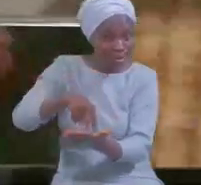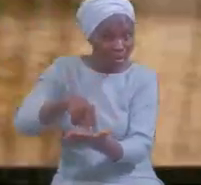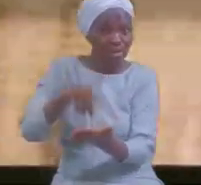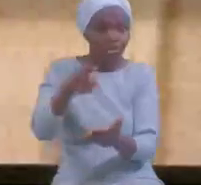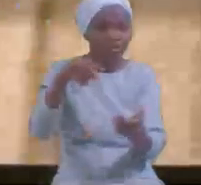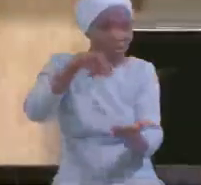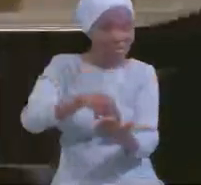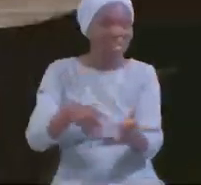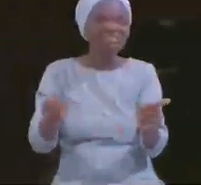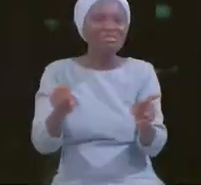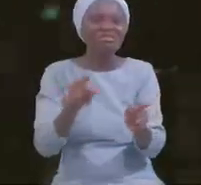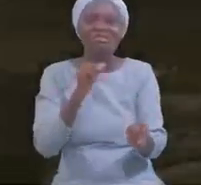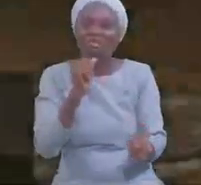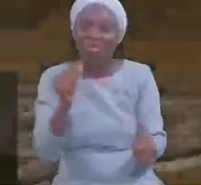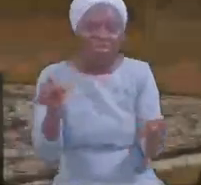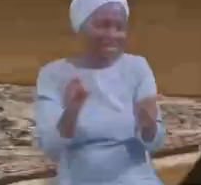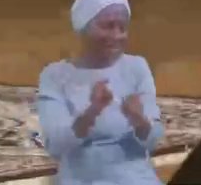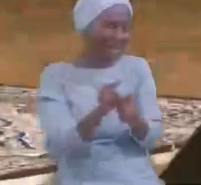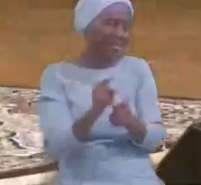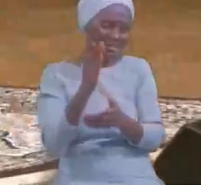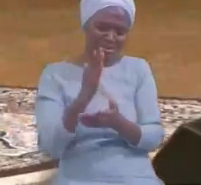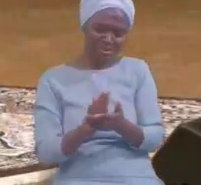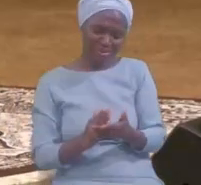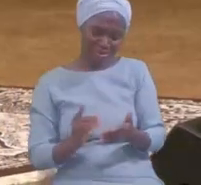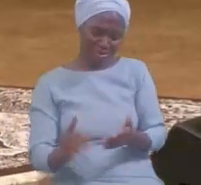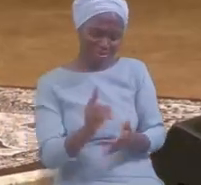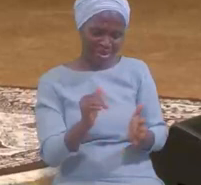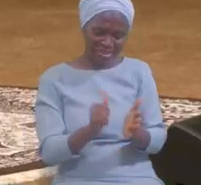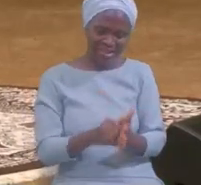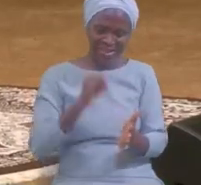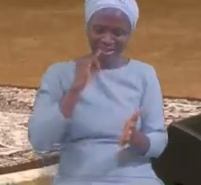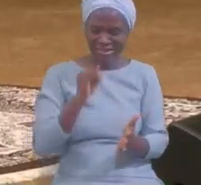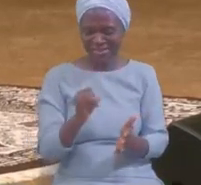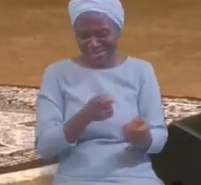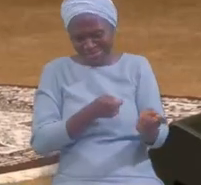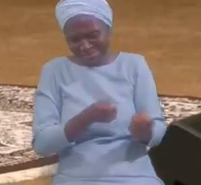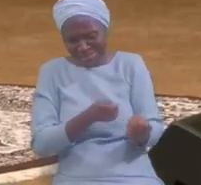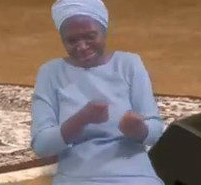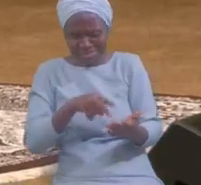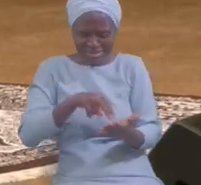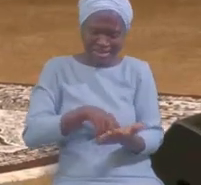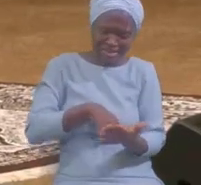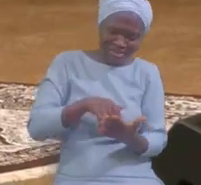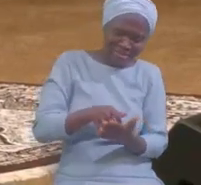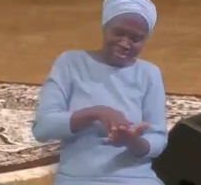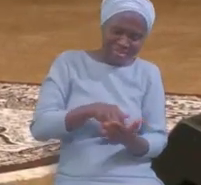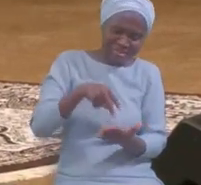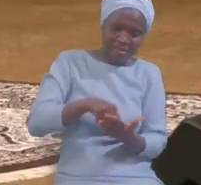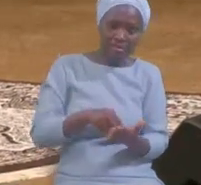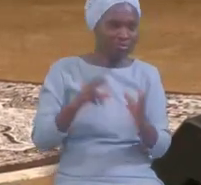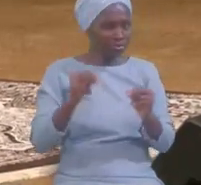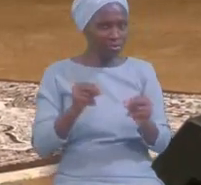comme un faible, un poltron, comme celui qui va s'évanouir. Regardez en haut. Vous allez vous tenir